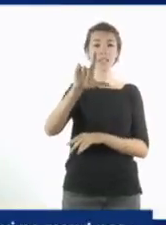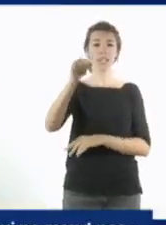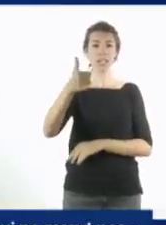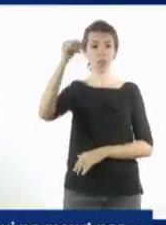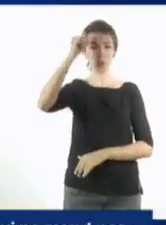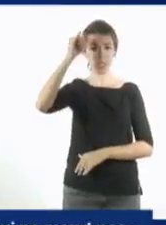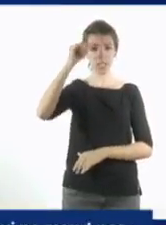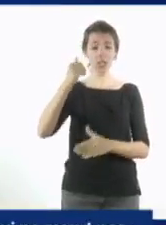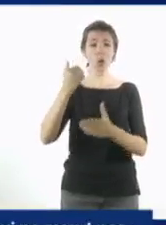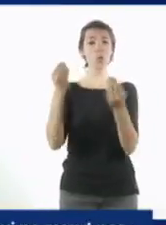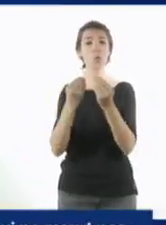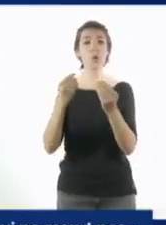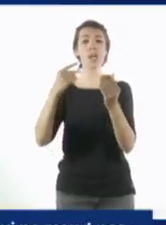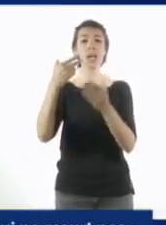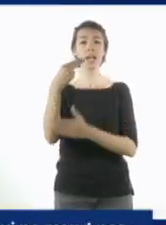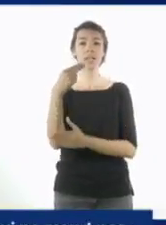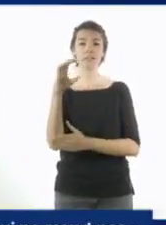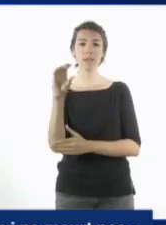Télé.